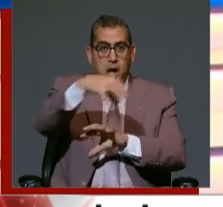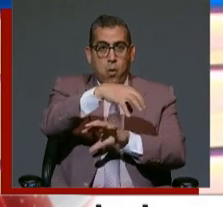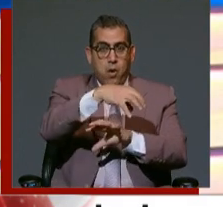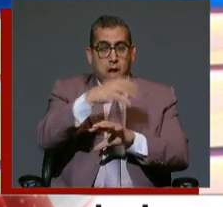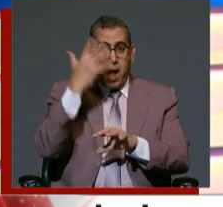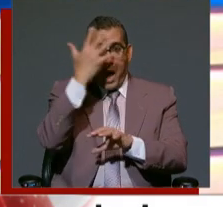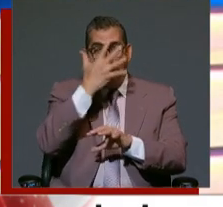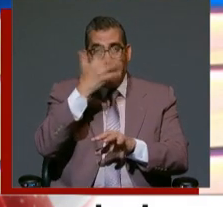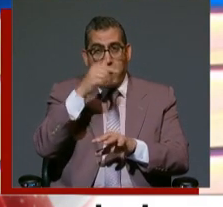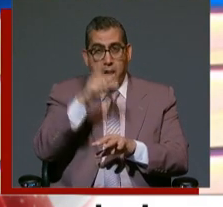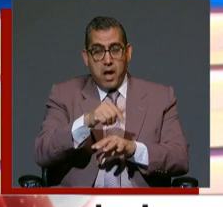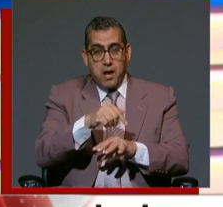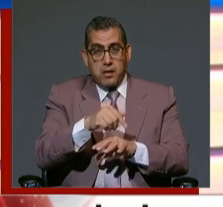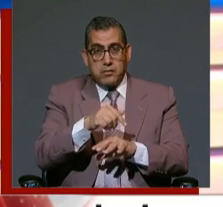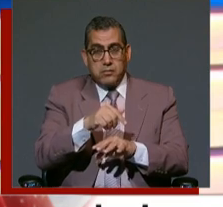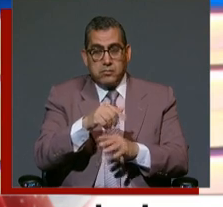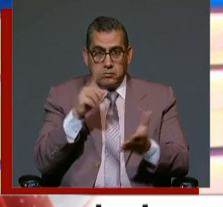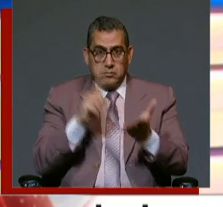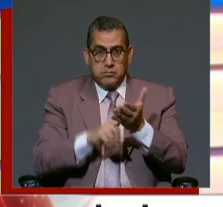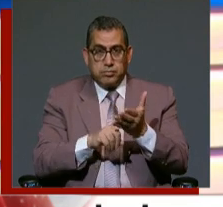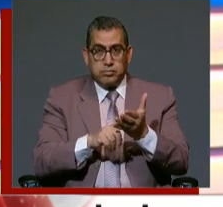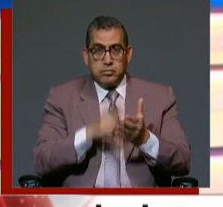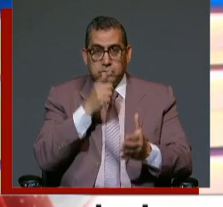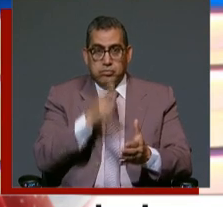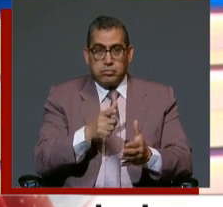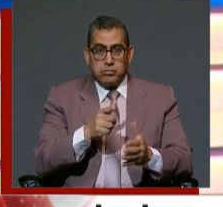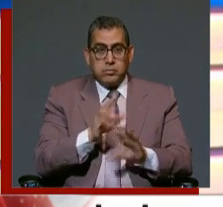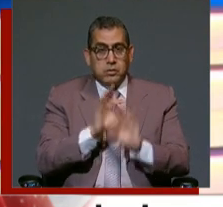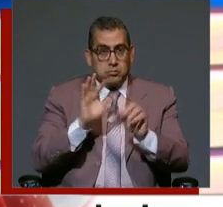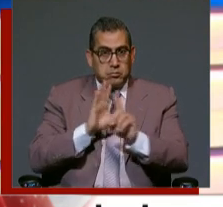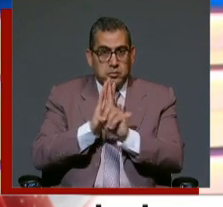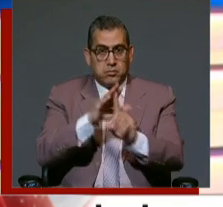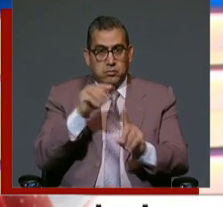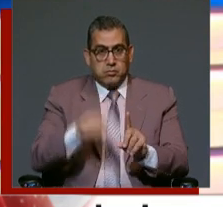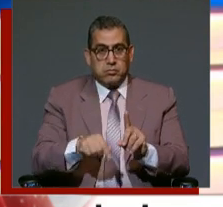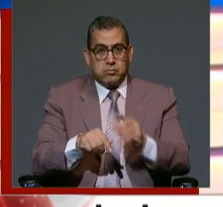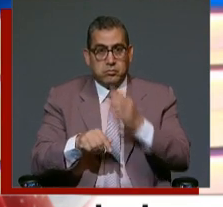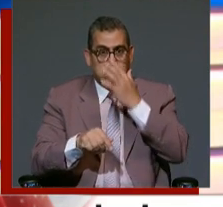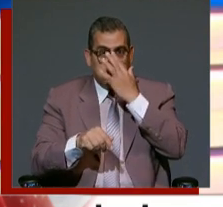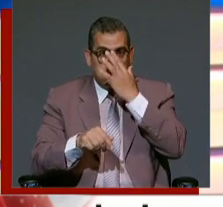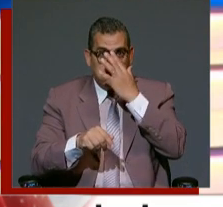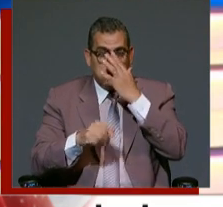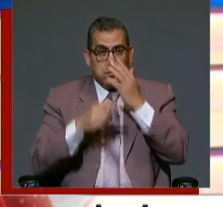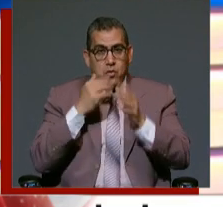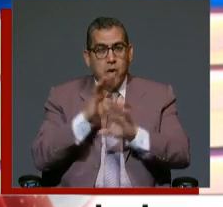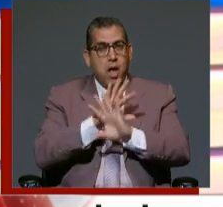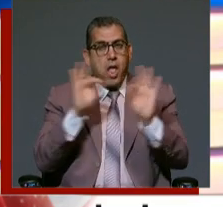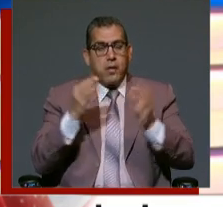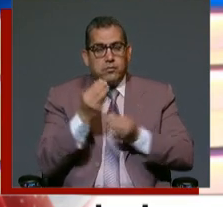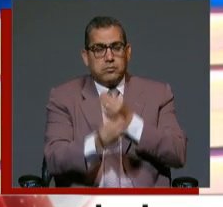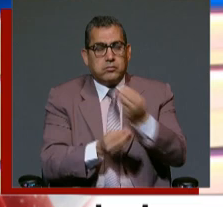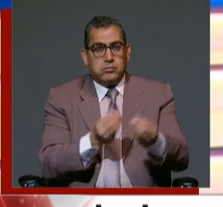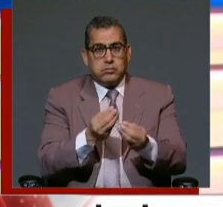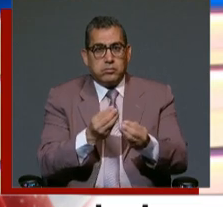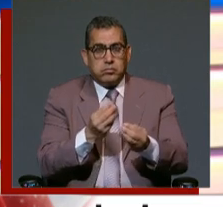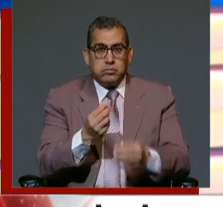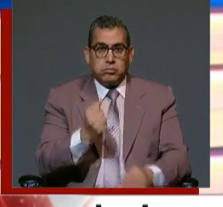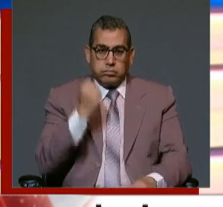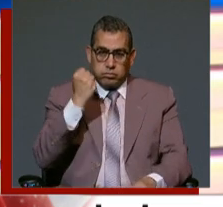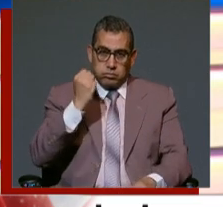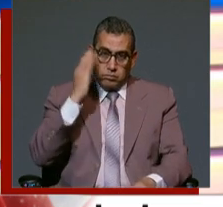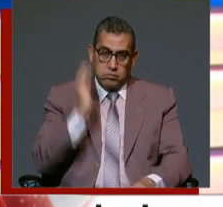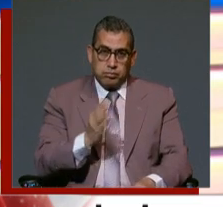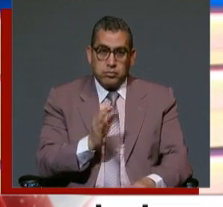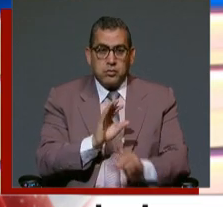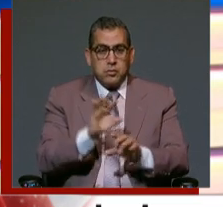استحقت بالفعل هذا الدعم من خلال توفير القدرات الحقيقية